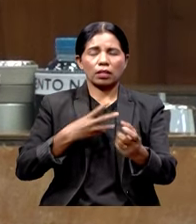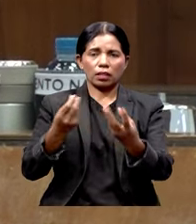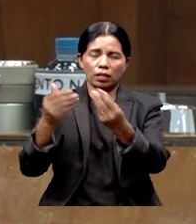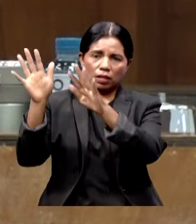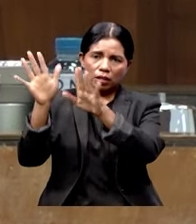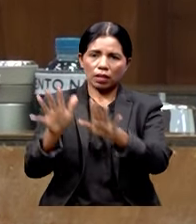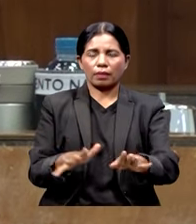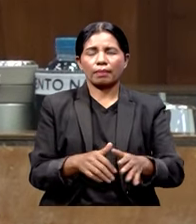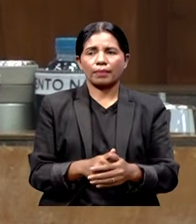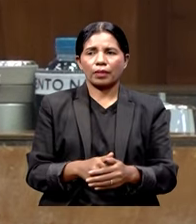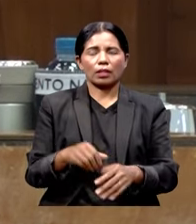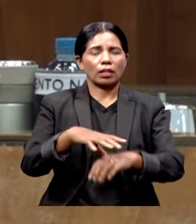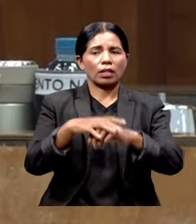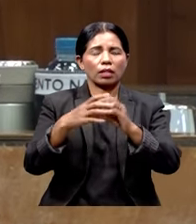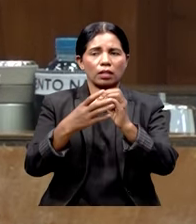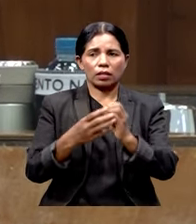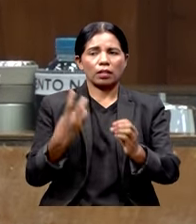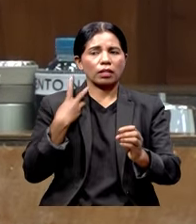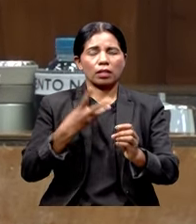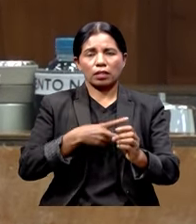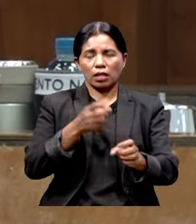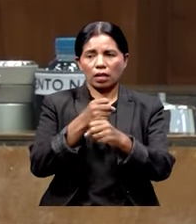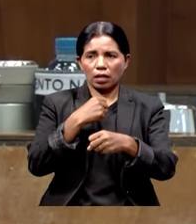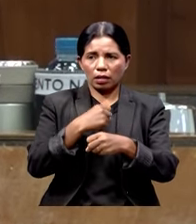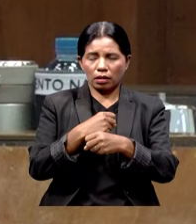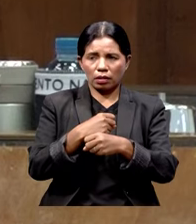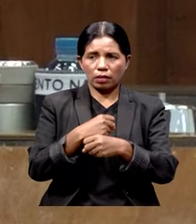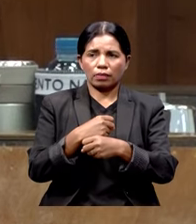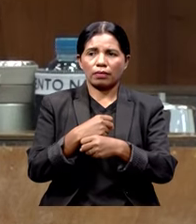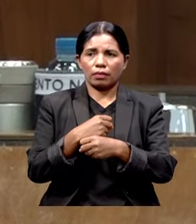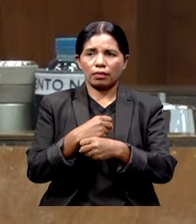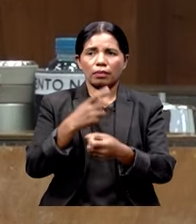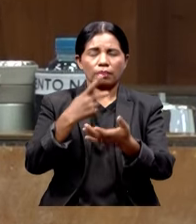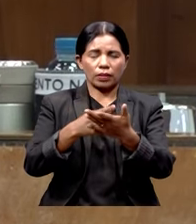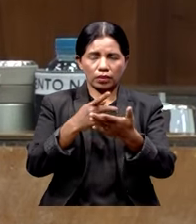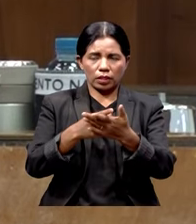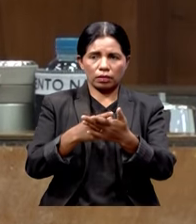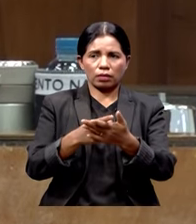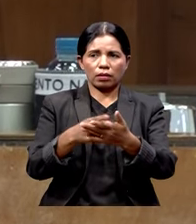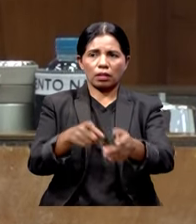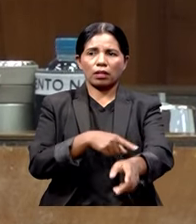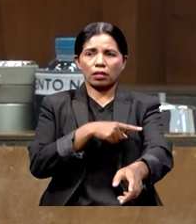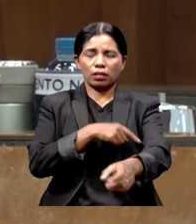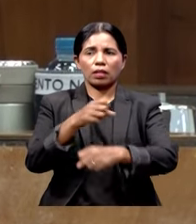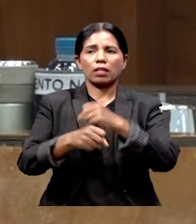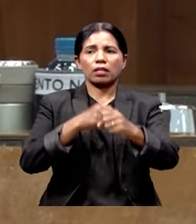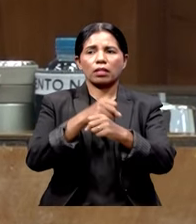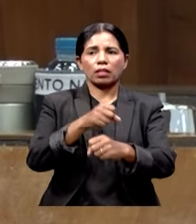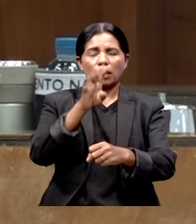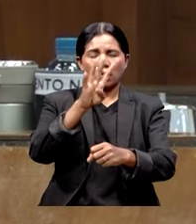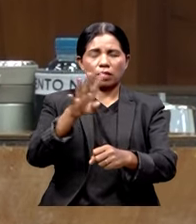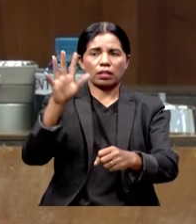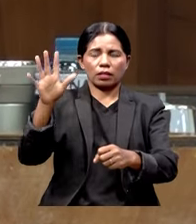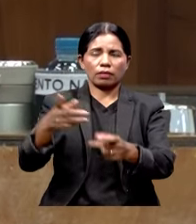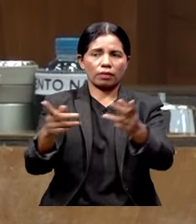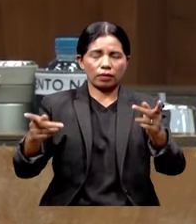mamar landslide nema dala ruma ita halo halo porzitu la clear tina ha tina lima ya fatin balu